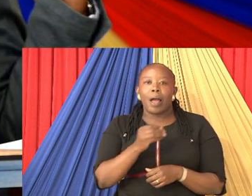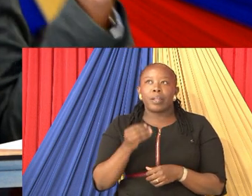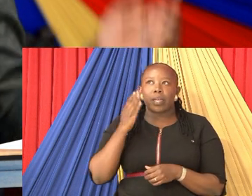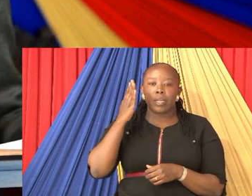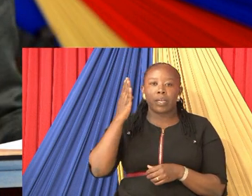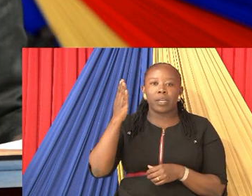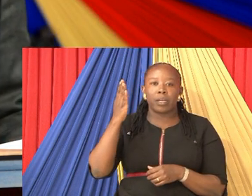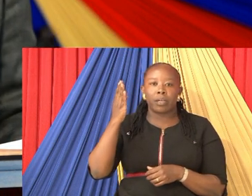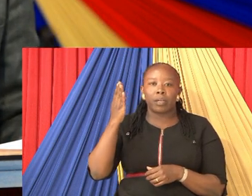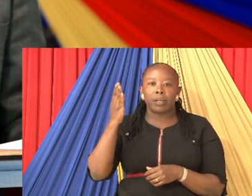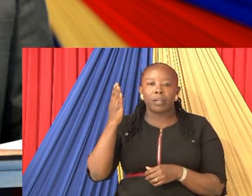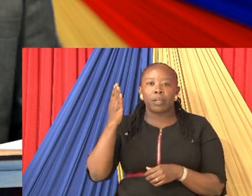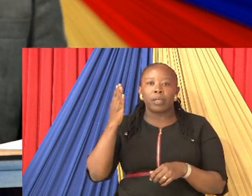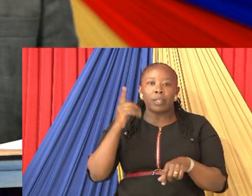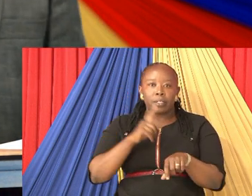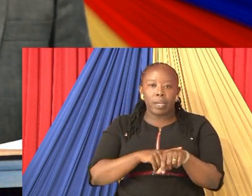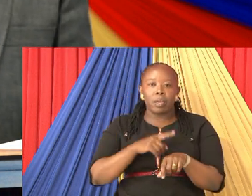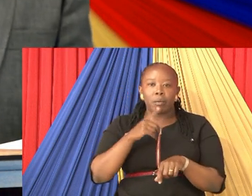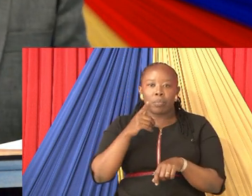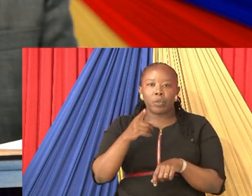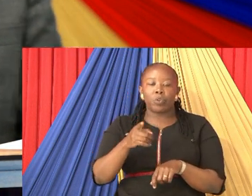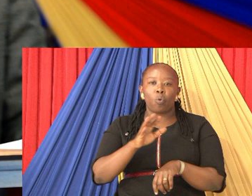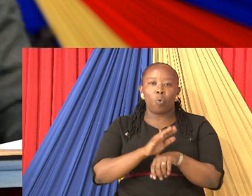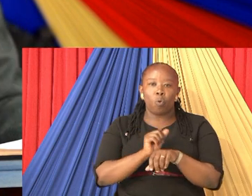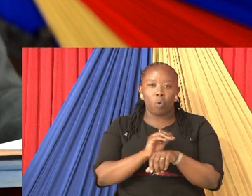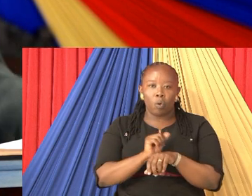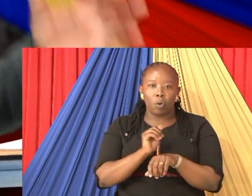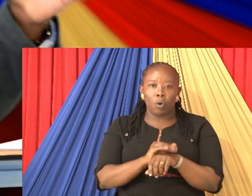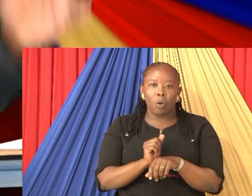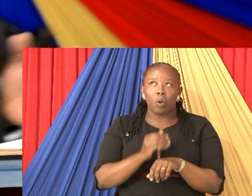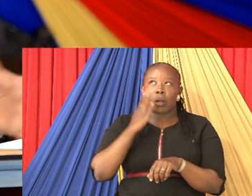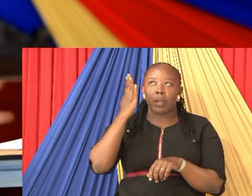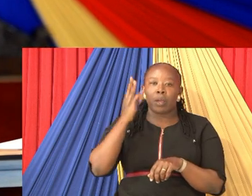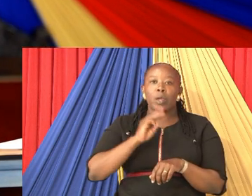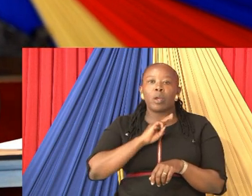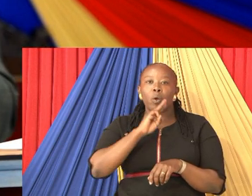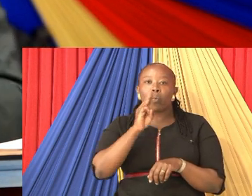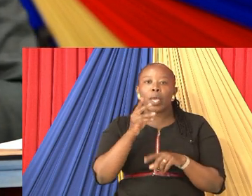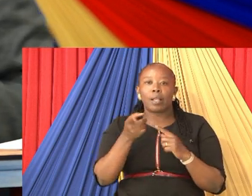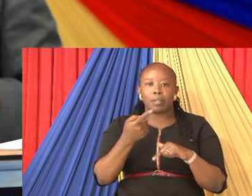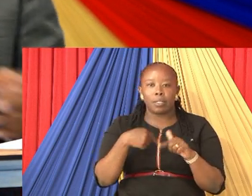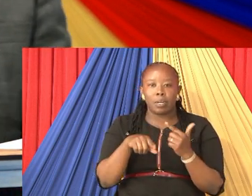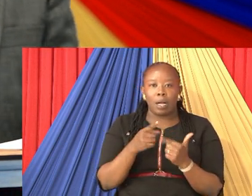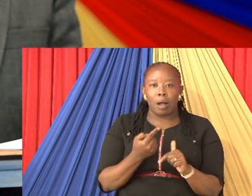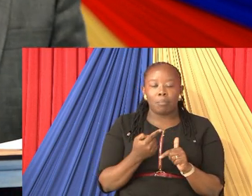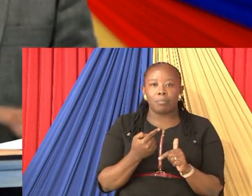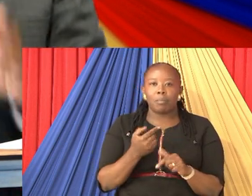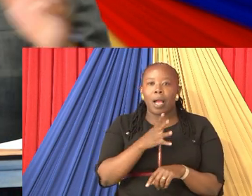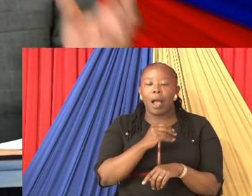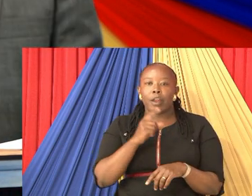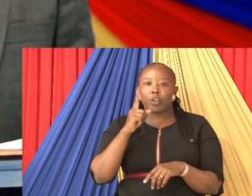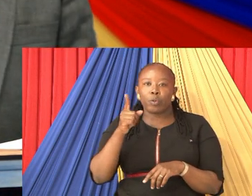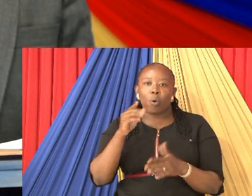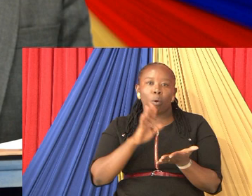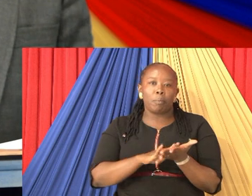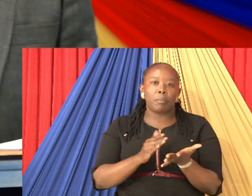Nawe ukimuita, ukaniita siku ya mateso, nitakuokoa na wewe utanitukuza. We